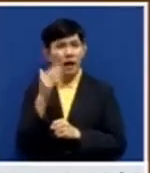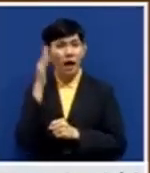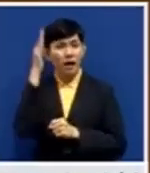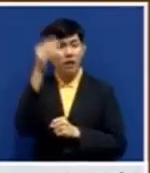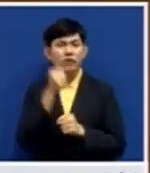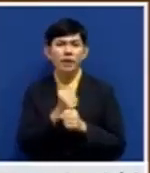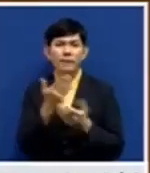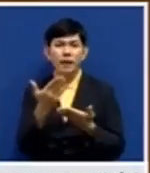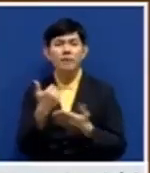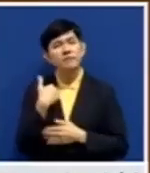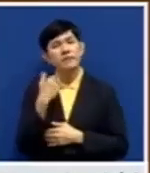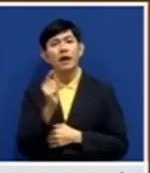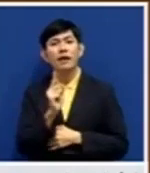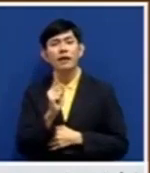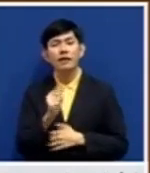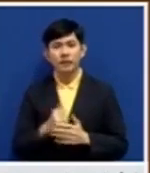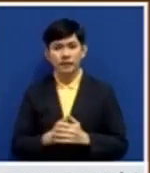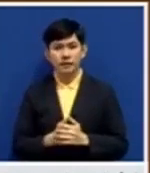หน้า